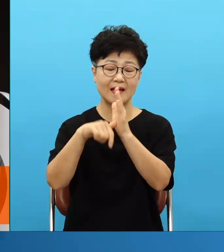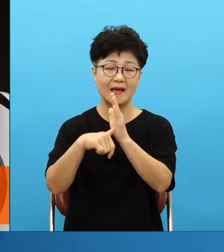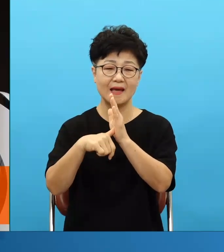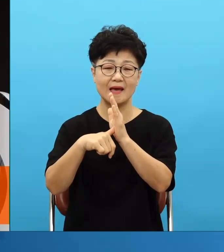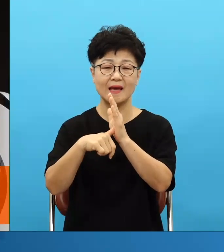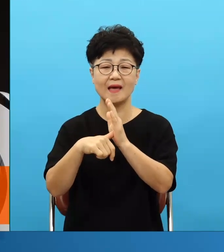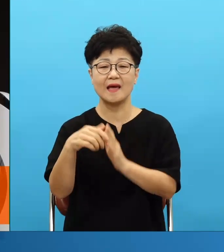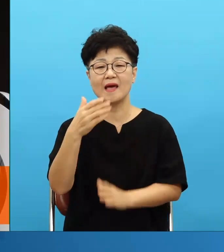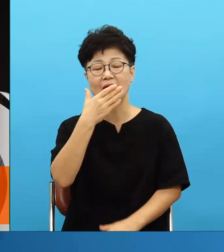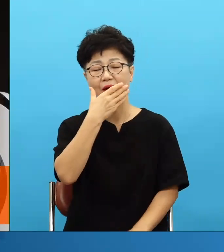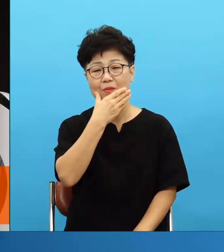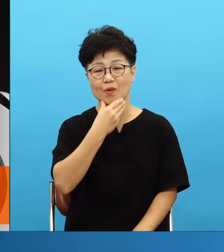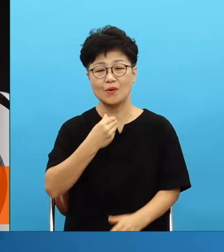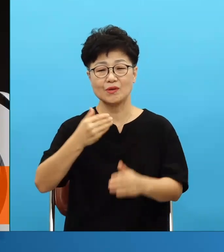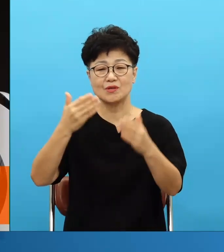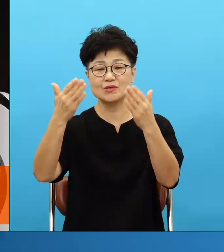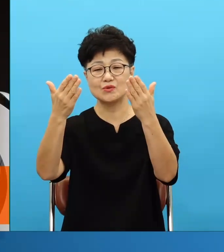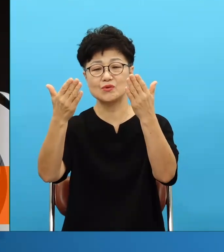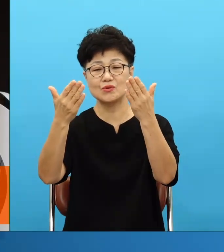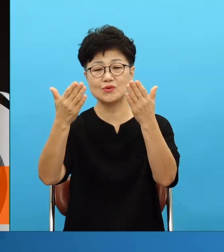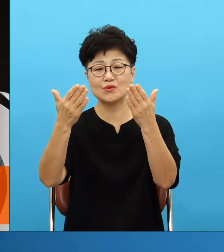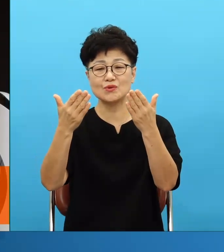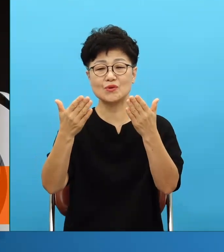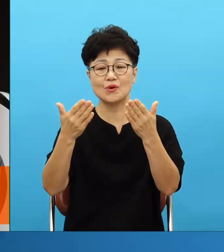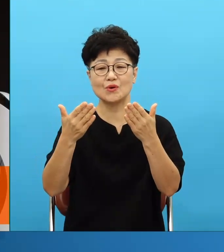시간에 복을